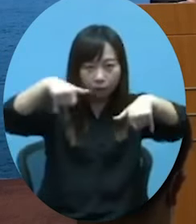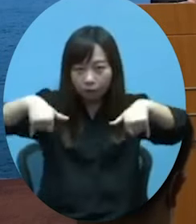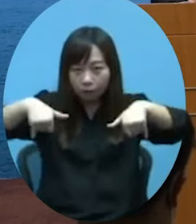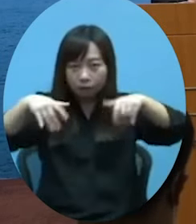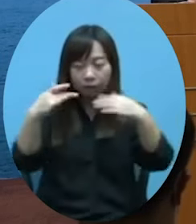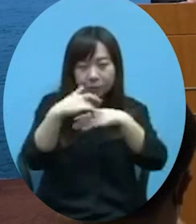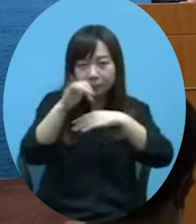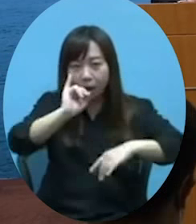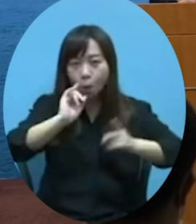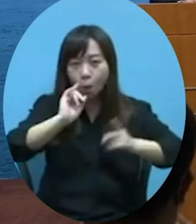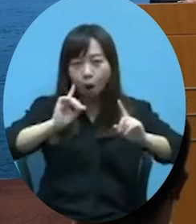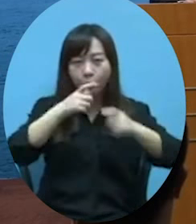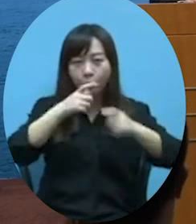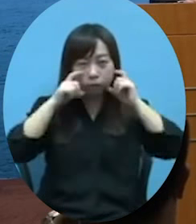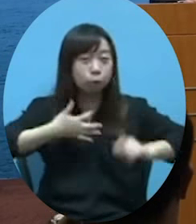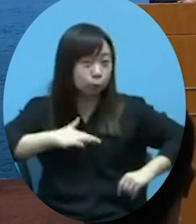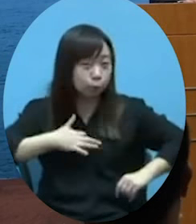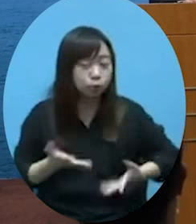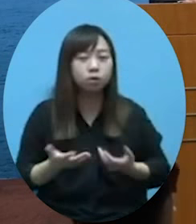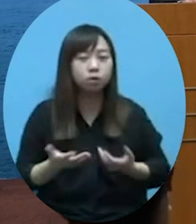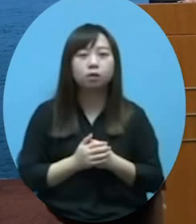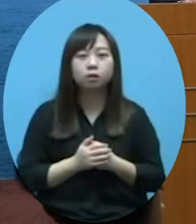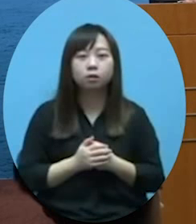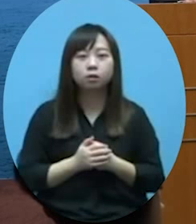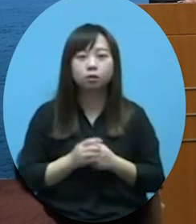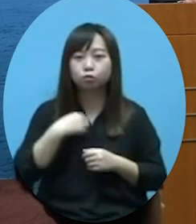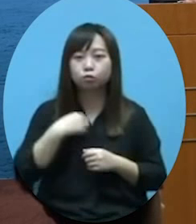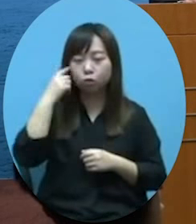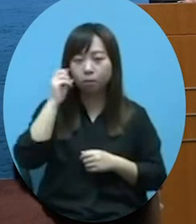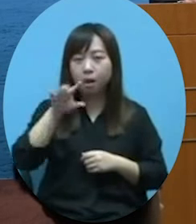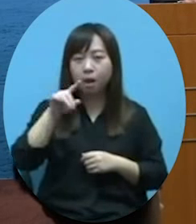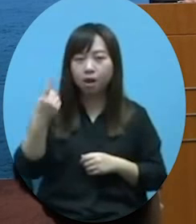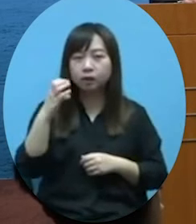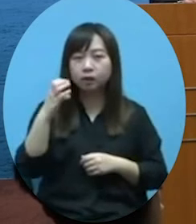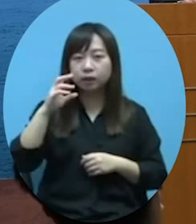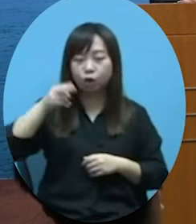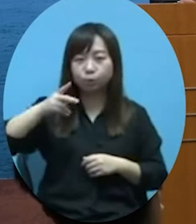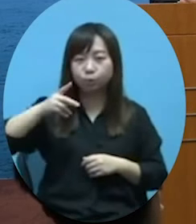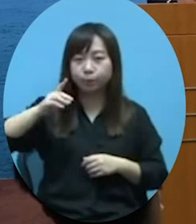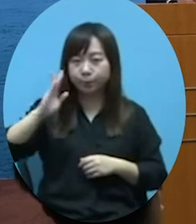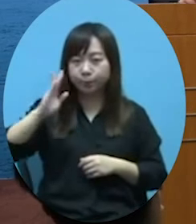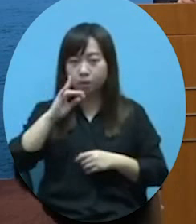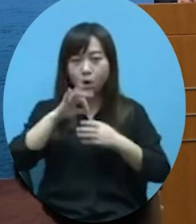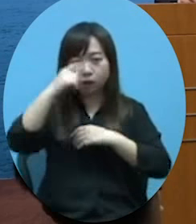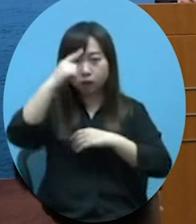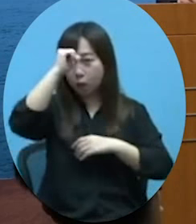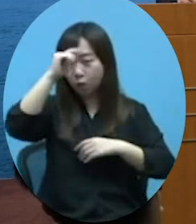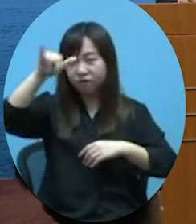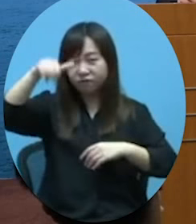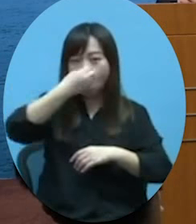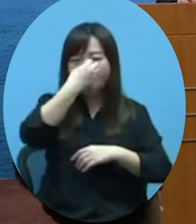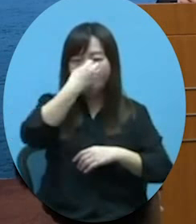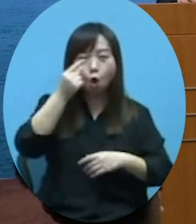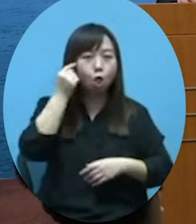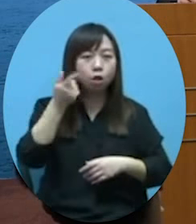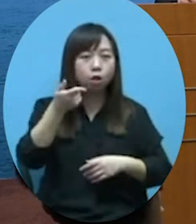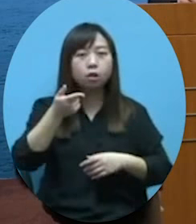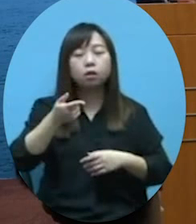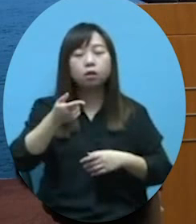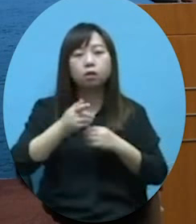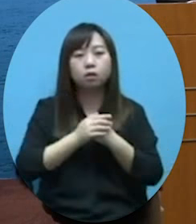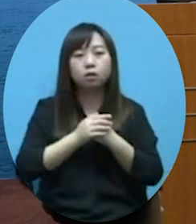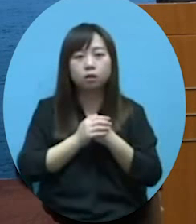罩啦那另外都想問回CHP關於昨天那個就是由印度坐國泰航班返港那個女士確診